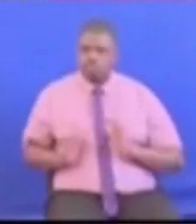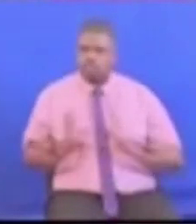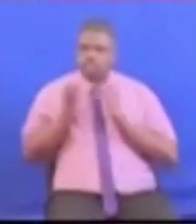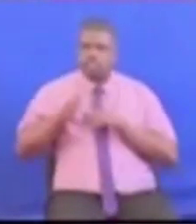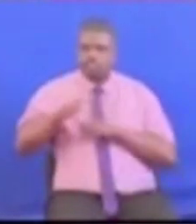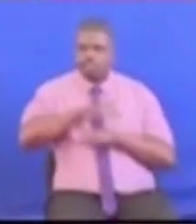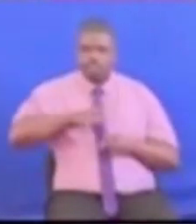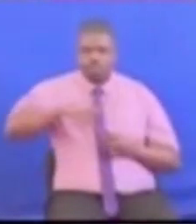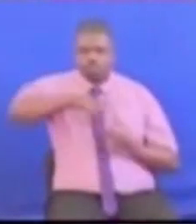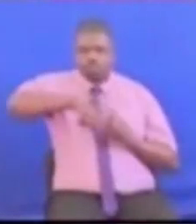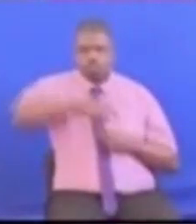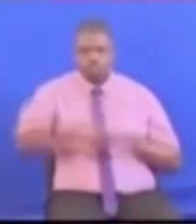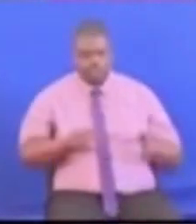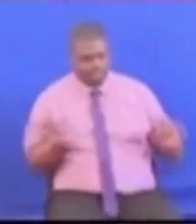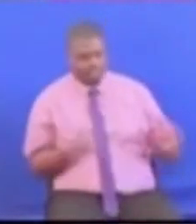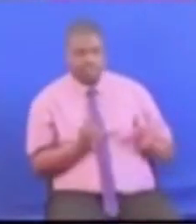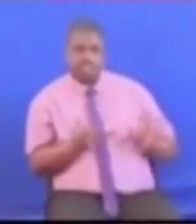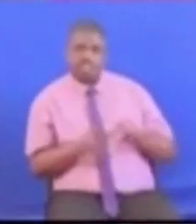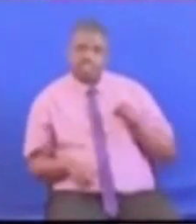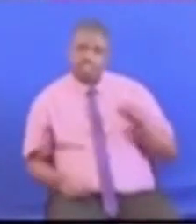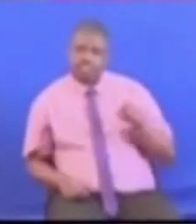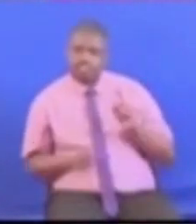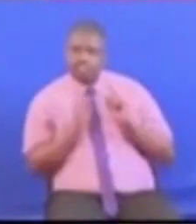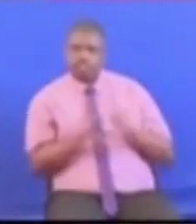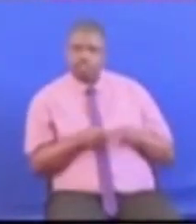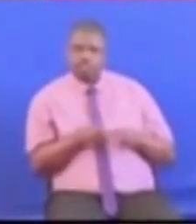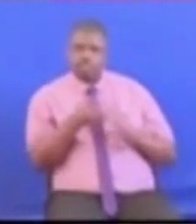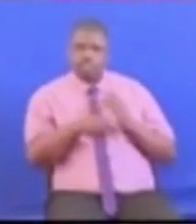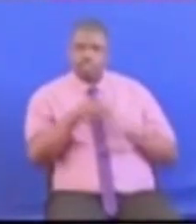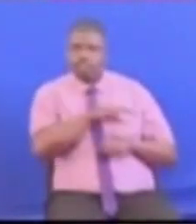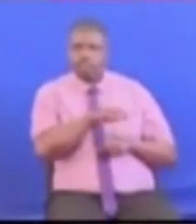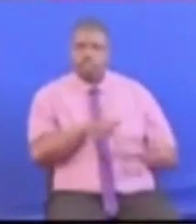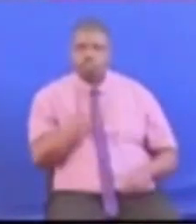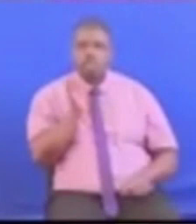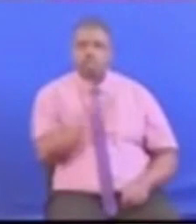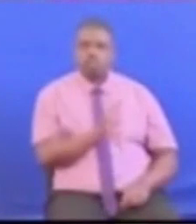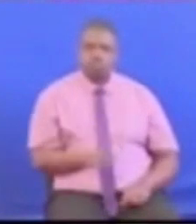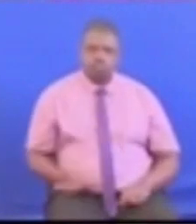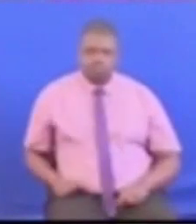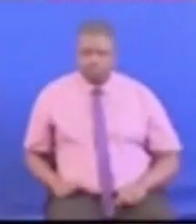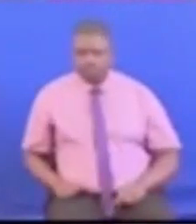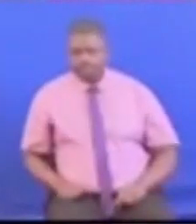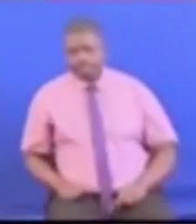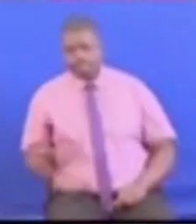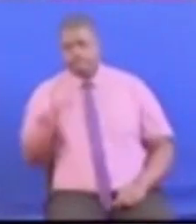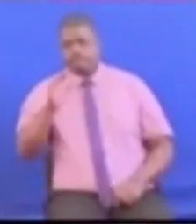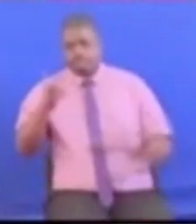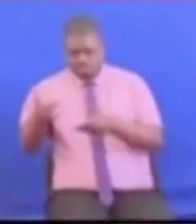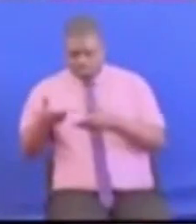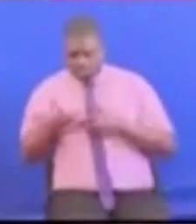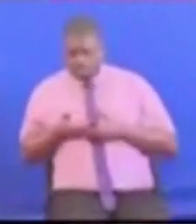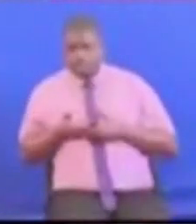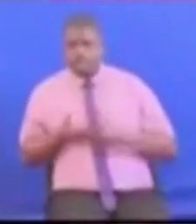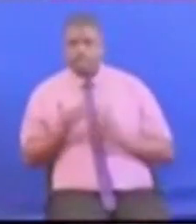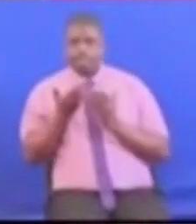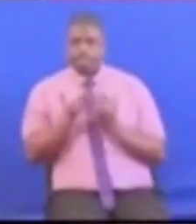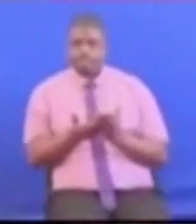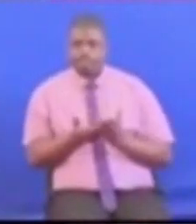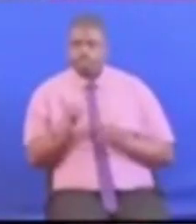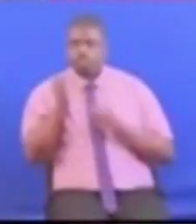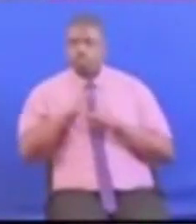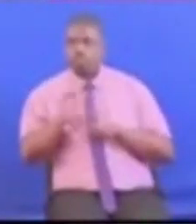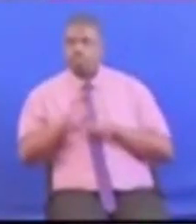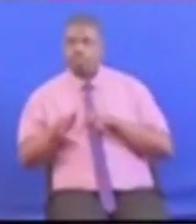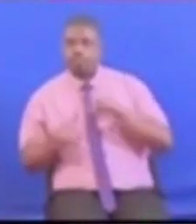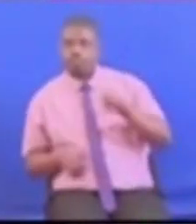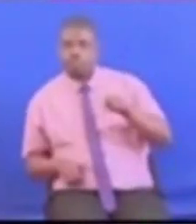maeneo yanayozunguka hifadhi zilizopo katika majimbo yao. Baada ya kupokea mawasilisho hayo, nilitoa